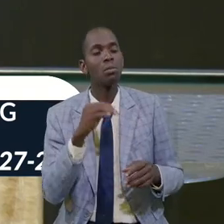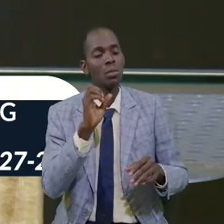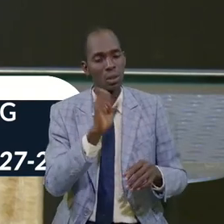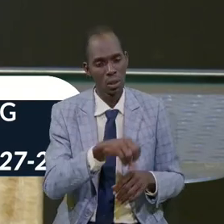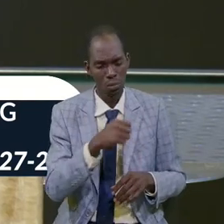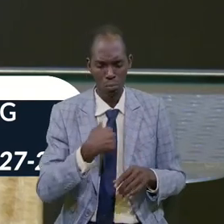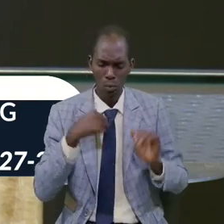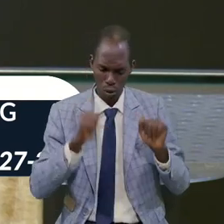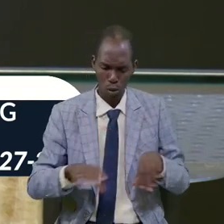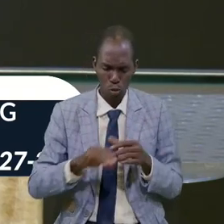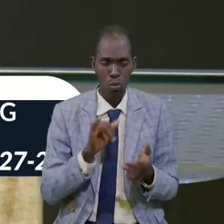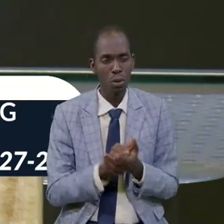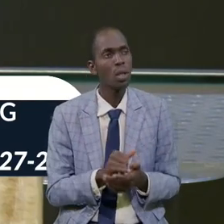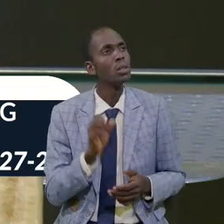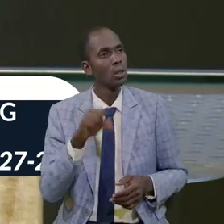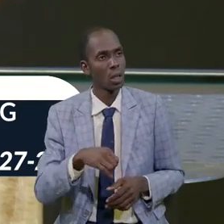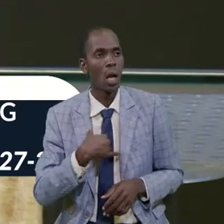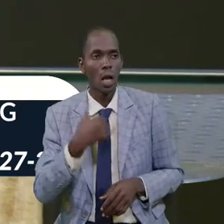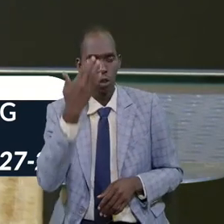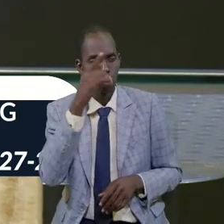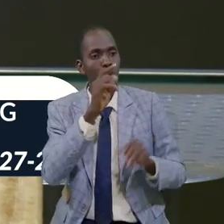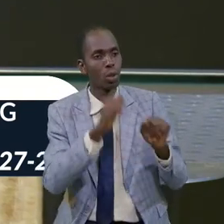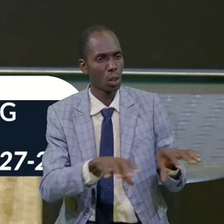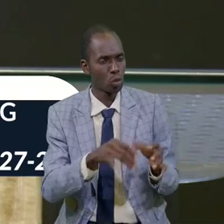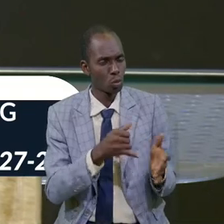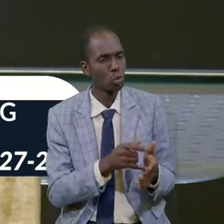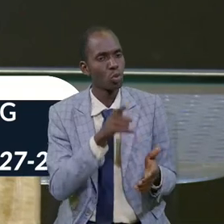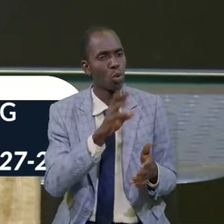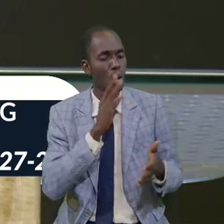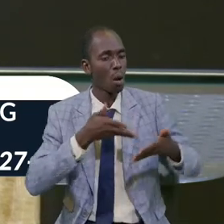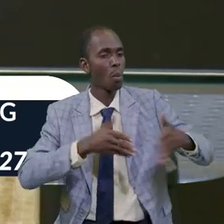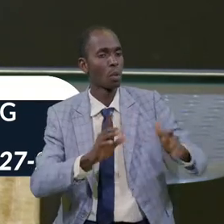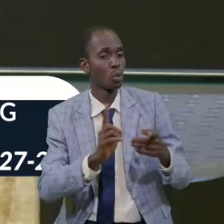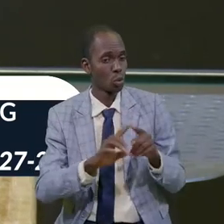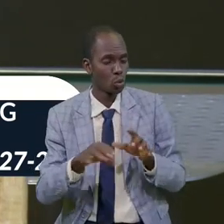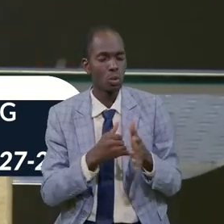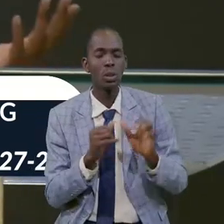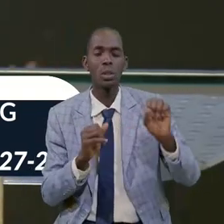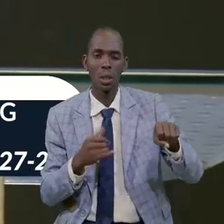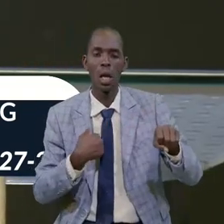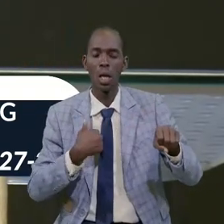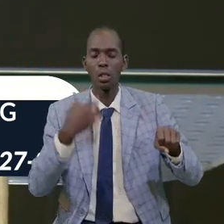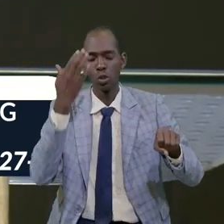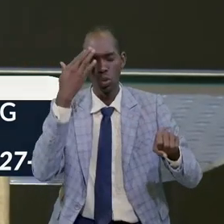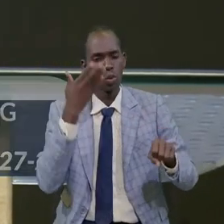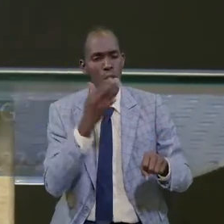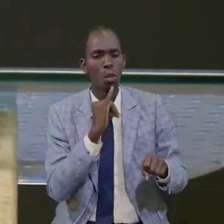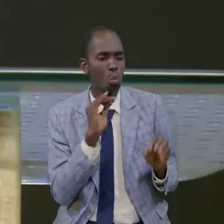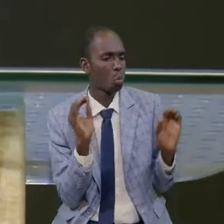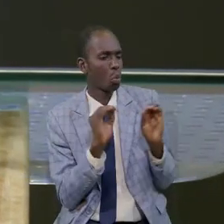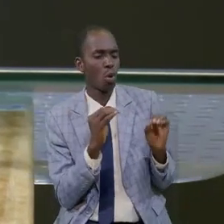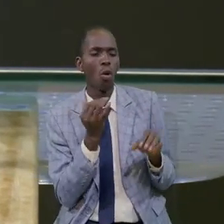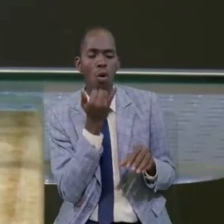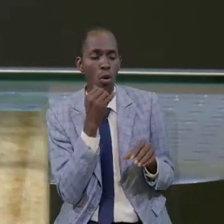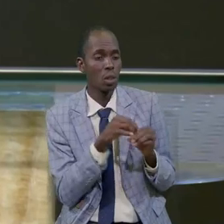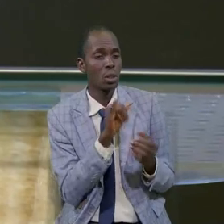des choses utiles que vous faites, je peux le faire, je suis permis de le faire, je sais que vous êtes permis de le faire. Il n'y a rien de mauvais